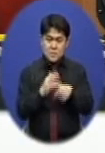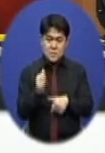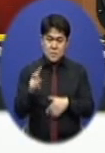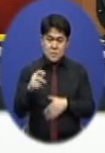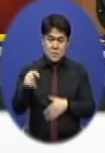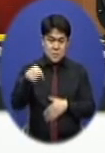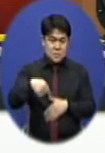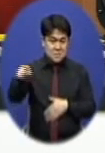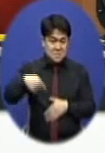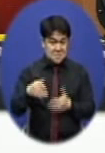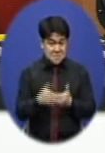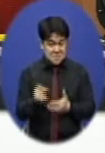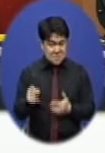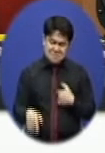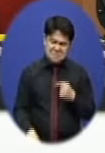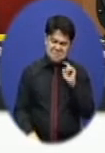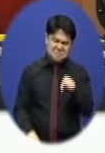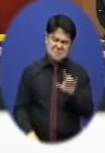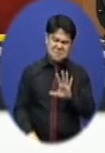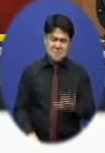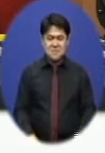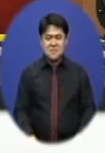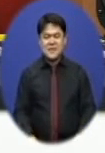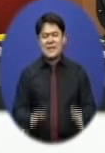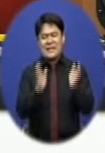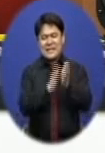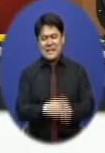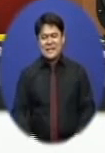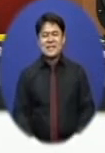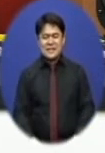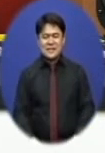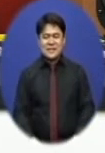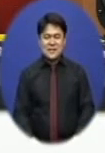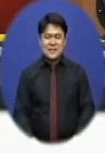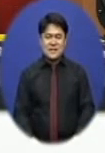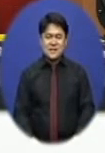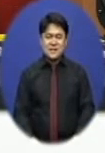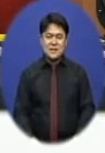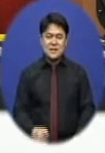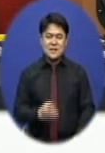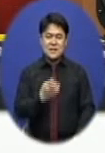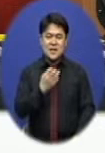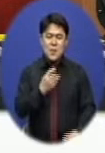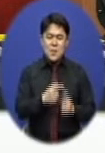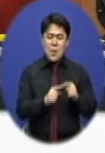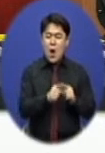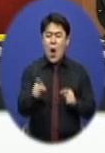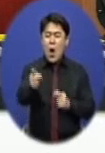현진우 왔다 갔는데요. 예, 저는 못 갔어요. 그날, 아, 에 그러셨구나. 섬, 목포에서 떨어진 섬이에요. 예.